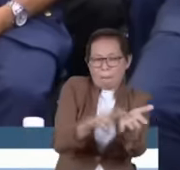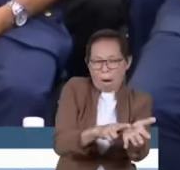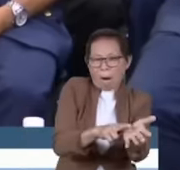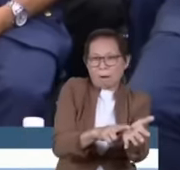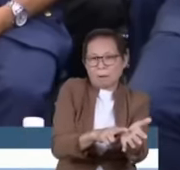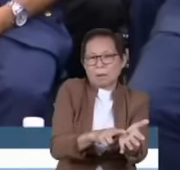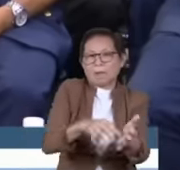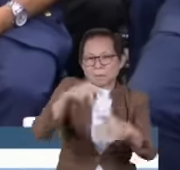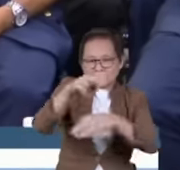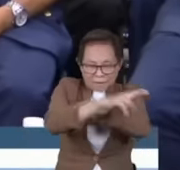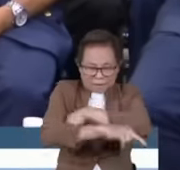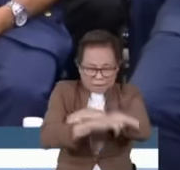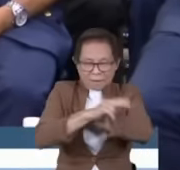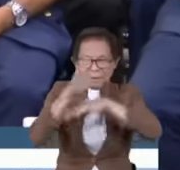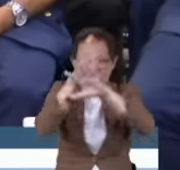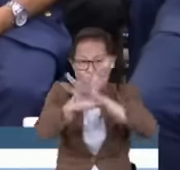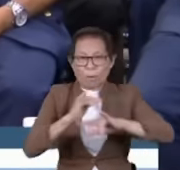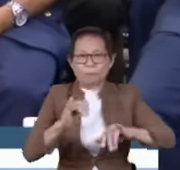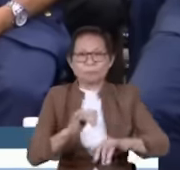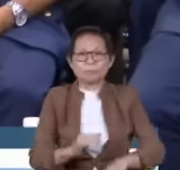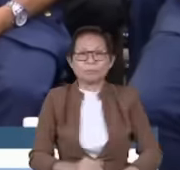di negeri ini